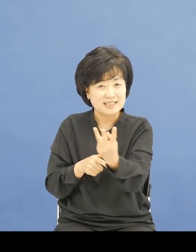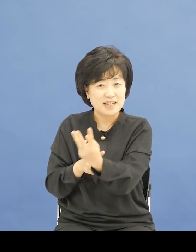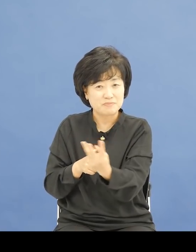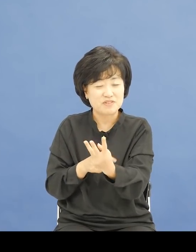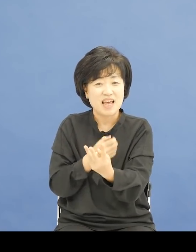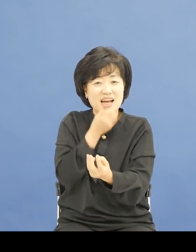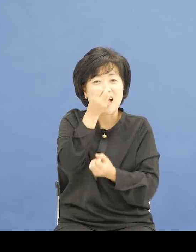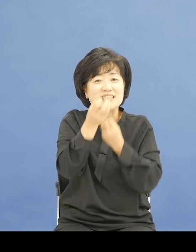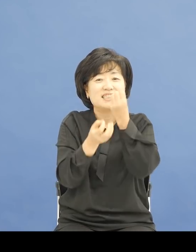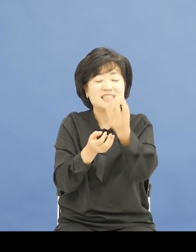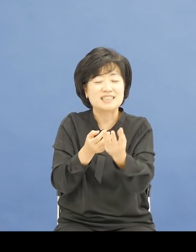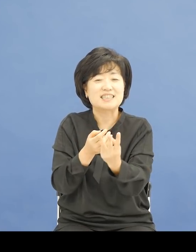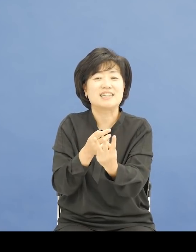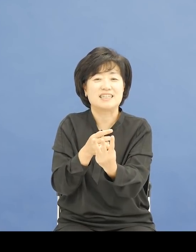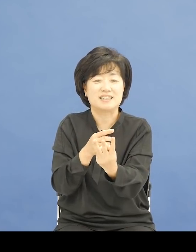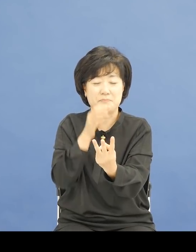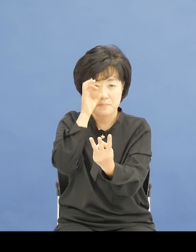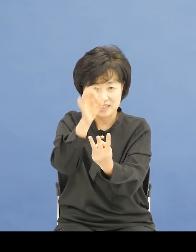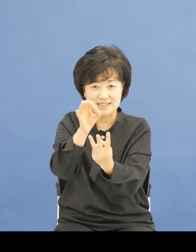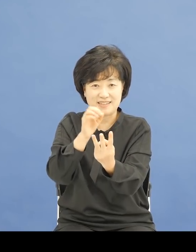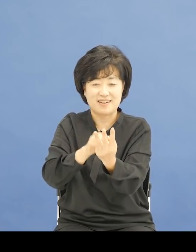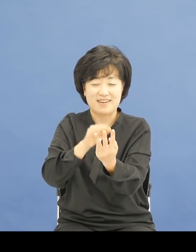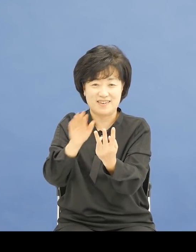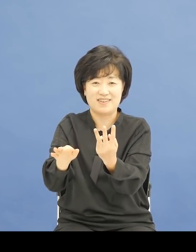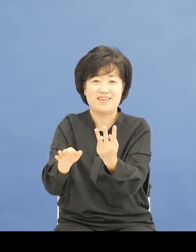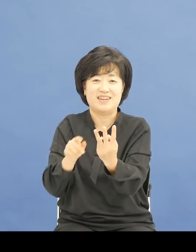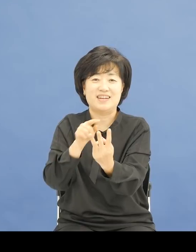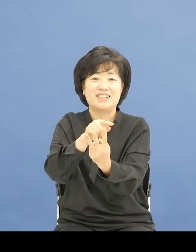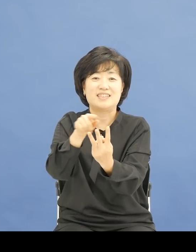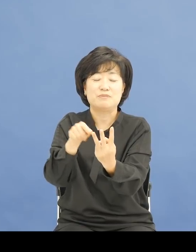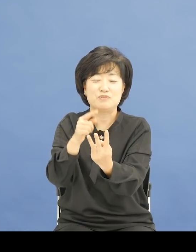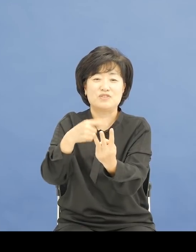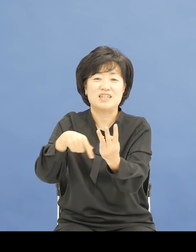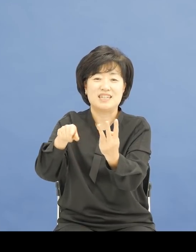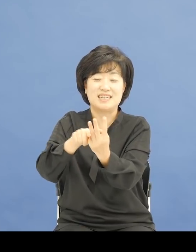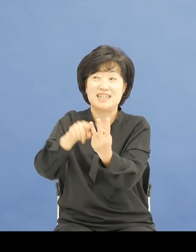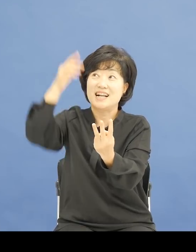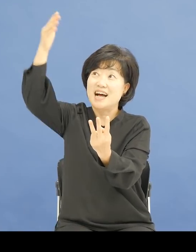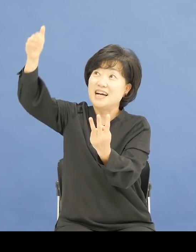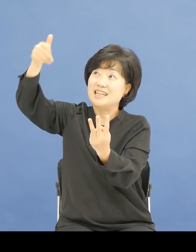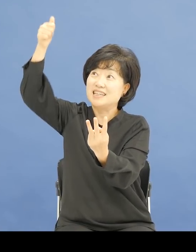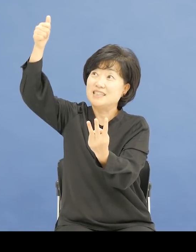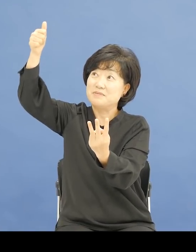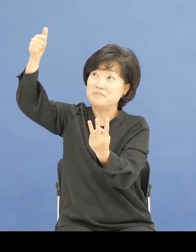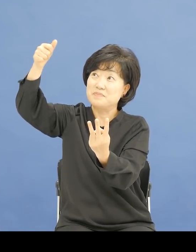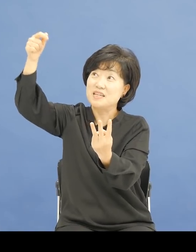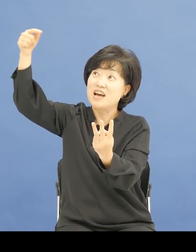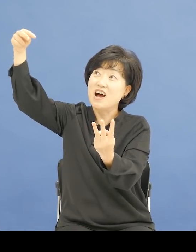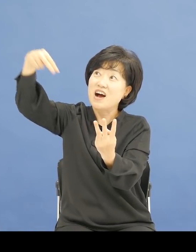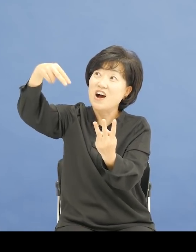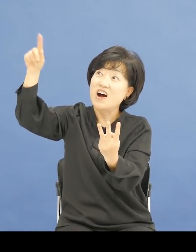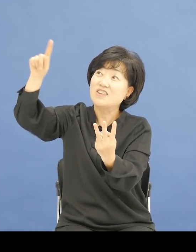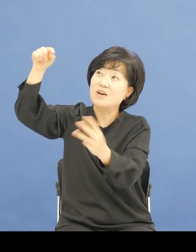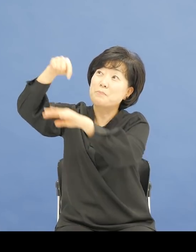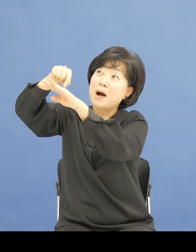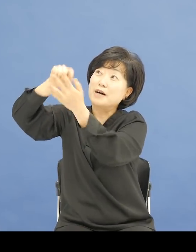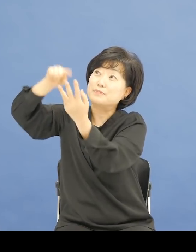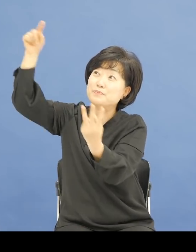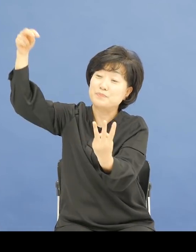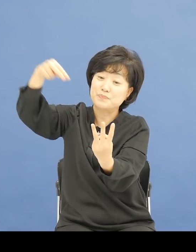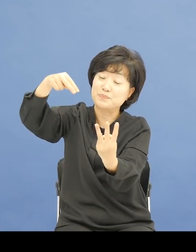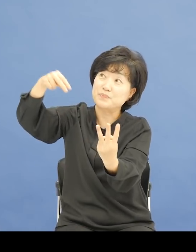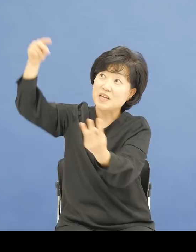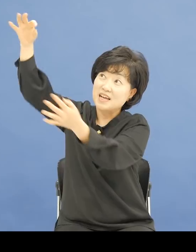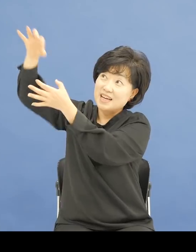분의 간증은 다 봤어요. 제가. 예. 보면서 하나님 이분을 향한 하나님의 그 메시지. 심정을 전달해주고 아, 싶어요.